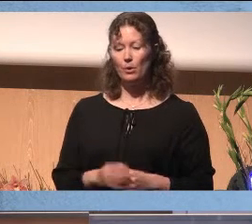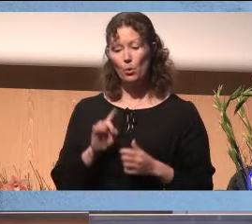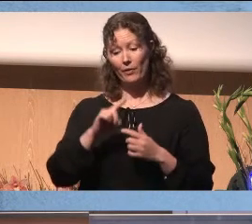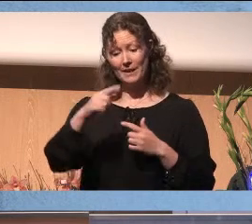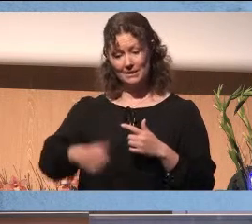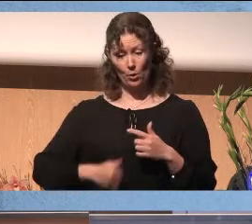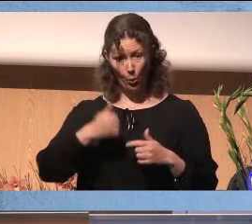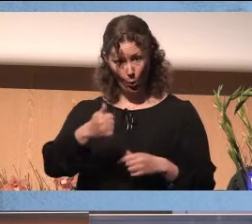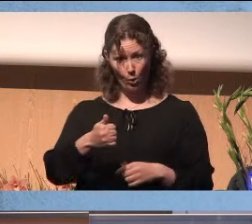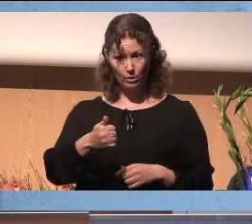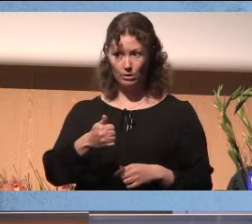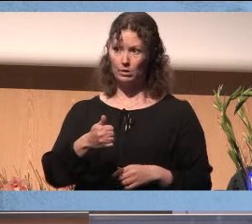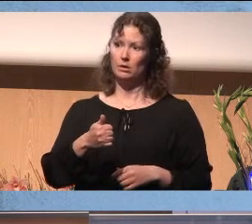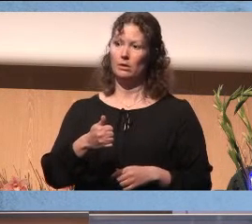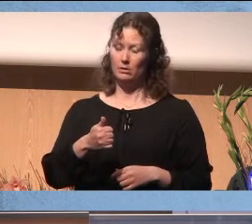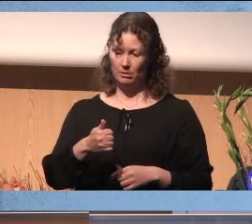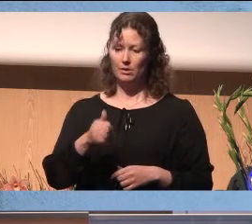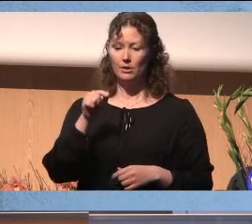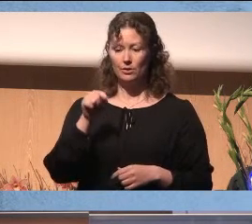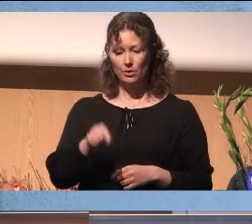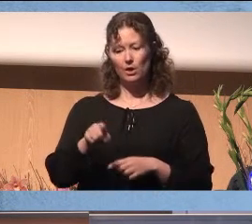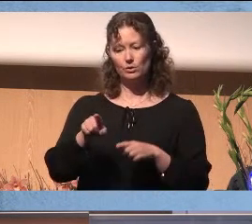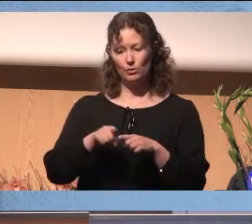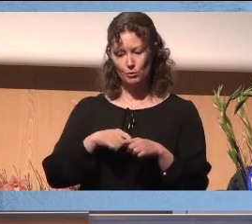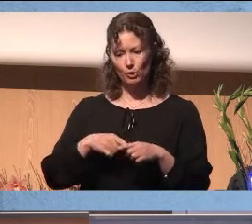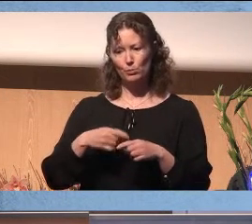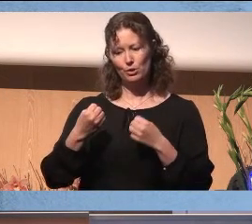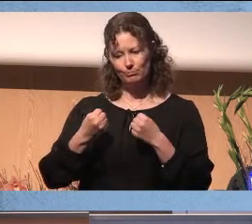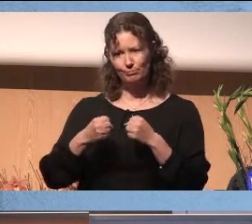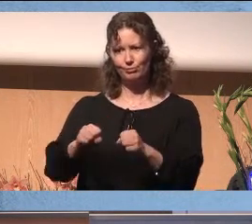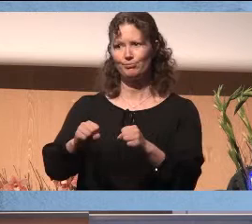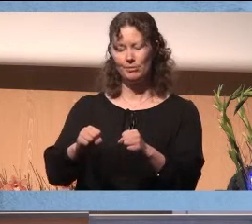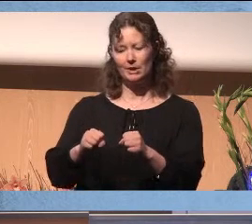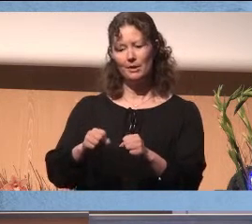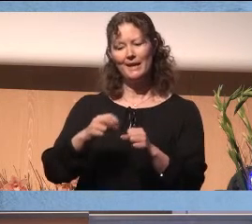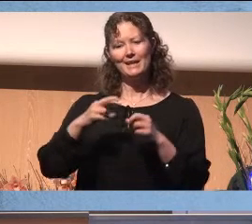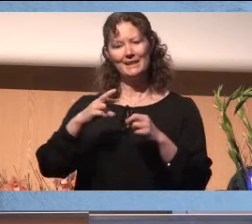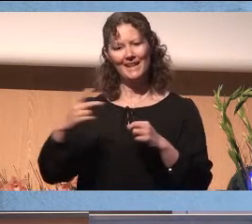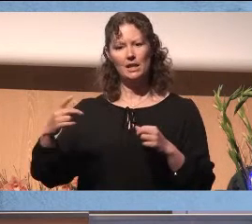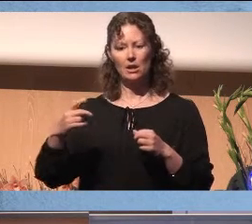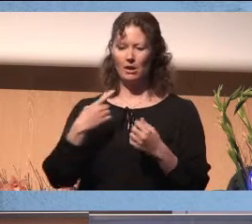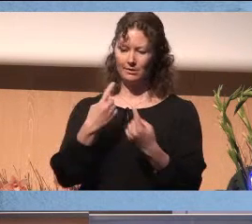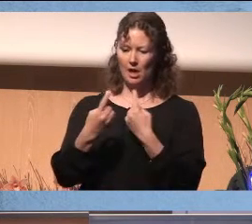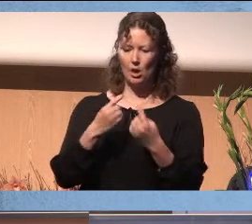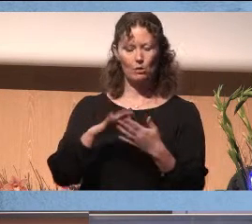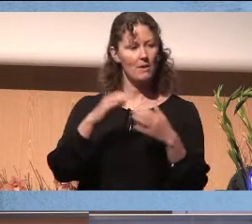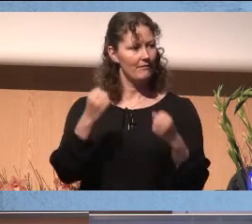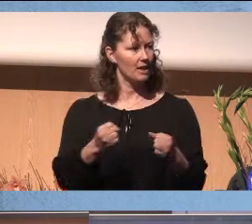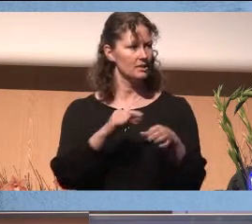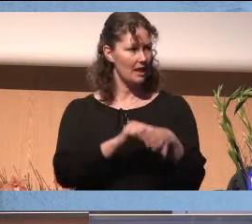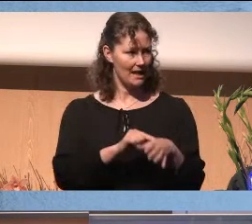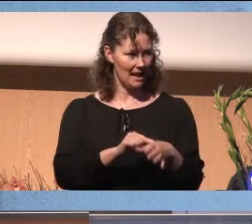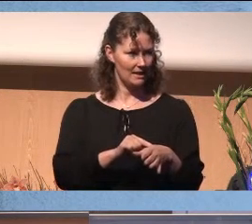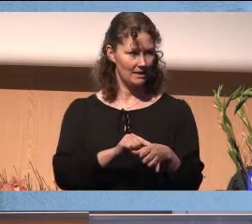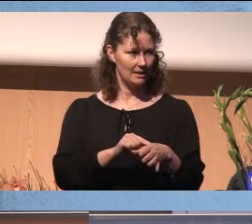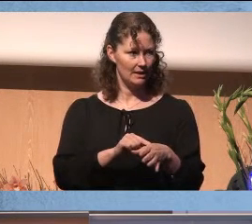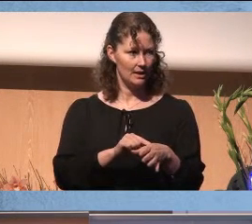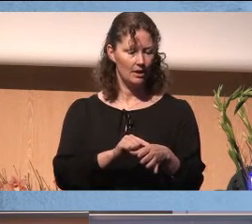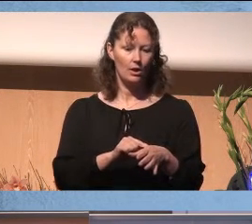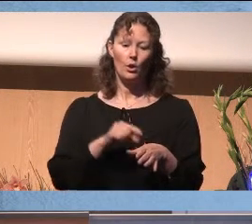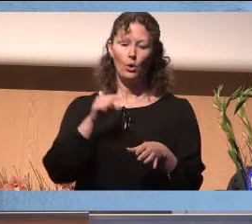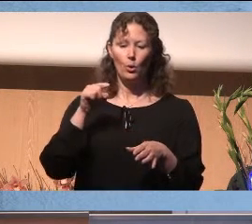Neste år så begynner vi utrullingen av en digital dialog med fastlege.